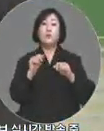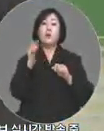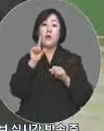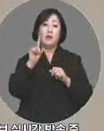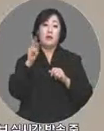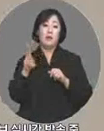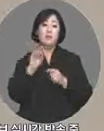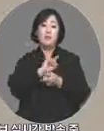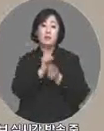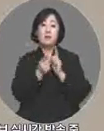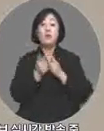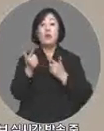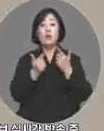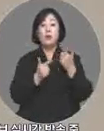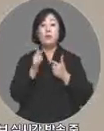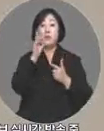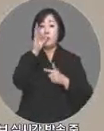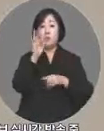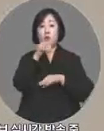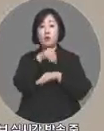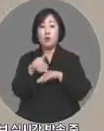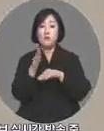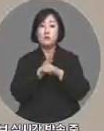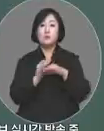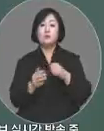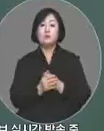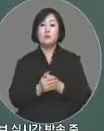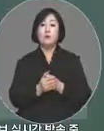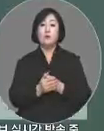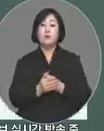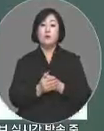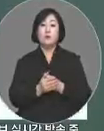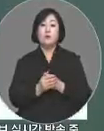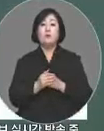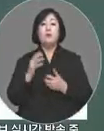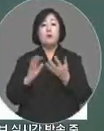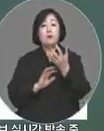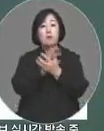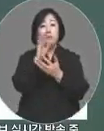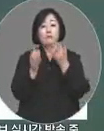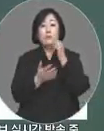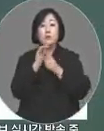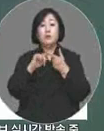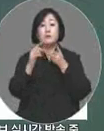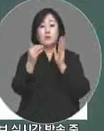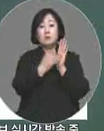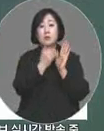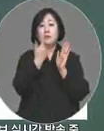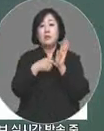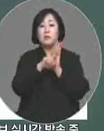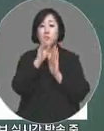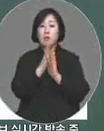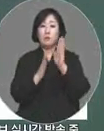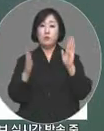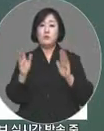LH와 협의할 계획입니다. 공해 차단 녹지 기능에 대한 두